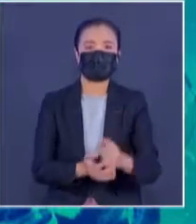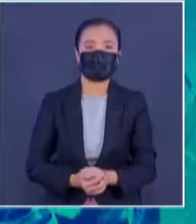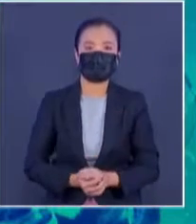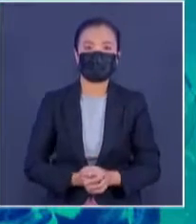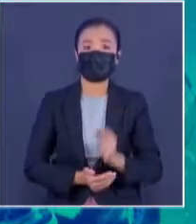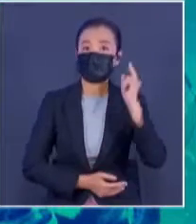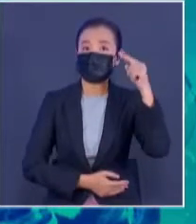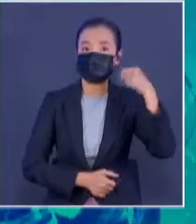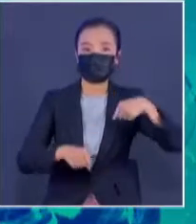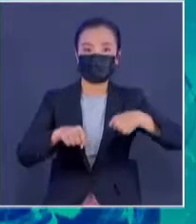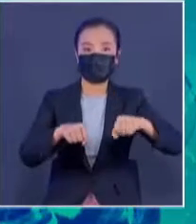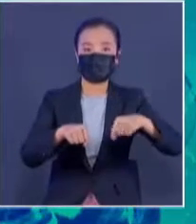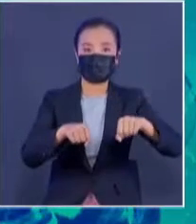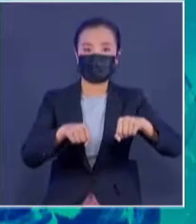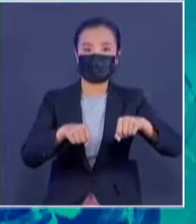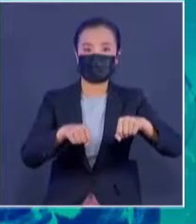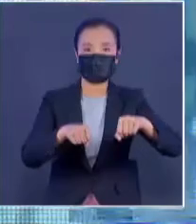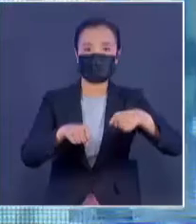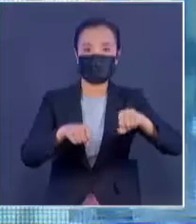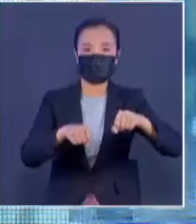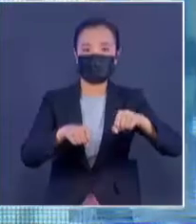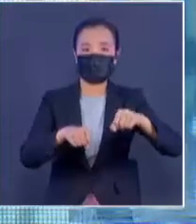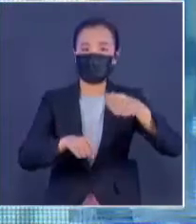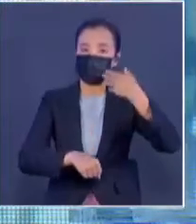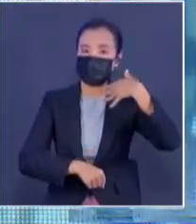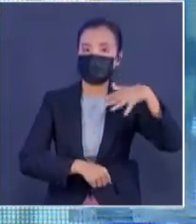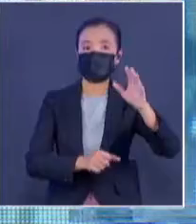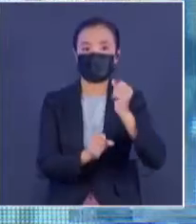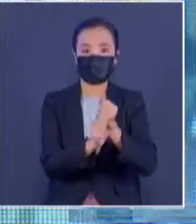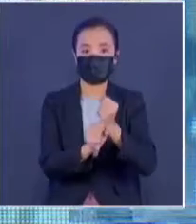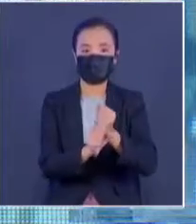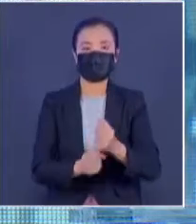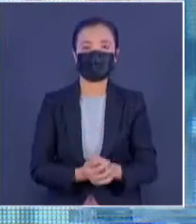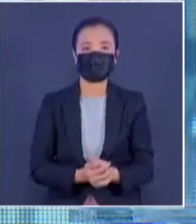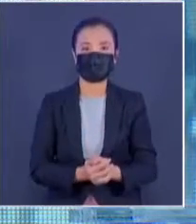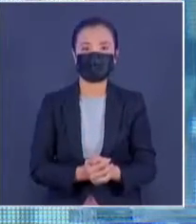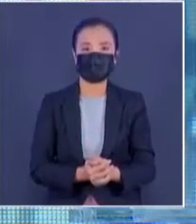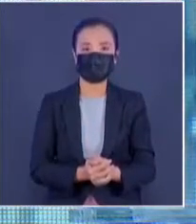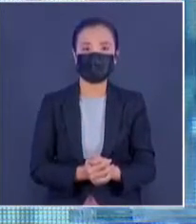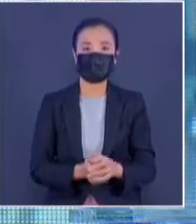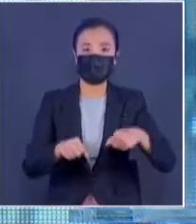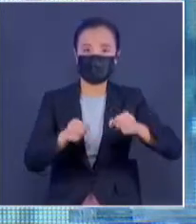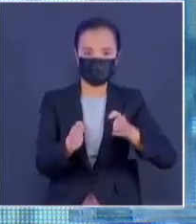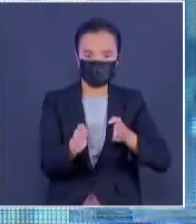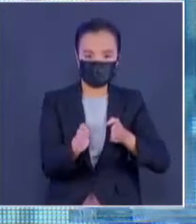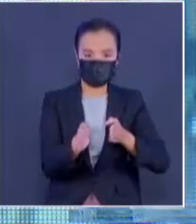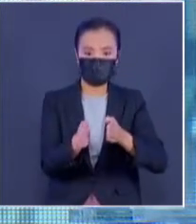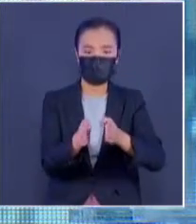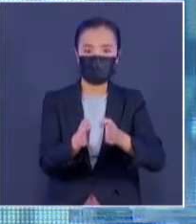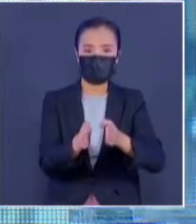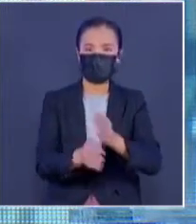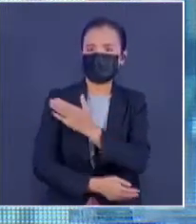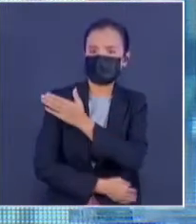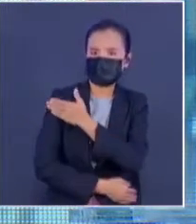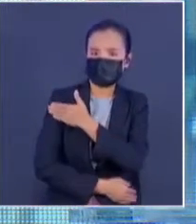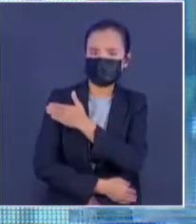ครับสาวคนหนึ่งขี่มอเตอร์ไซค์มาระหว่างกลับจากการทำงานในโรงงานแห่งหนึ่งครับปรากฏว่ามีคนขี่ประกบตามแล้วก็ทักเหมือนกับรู้